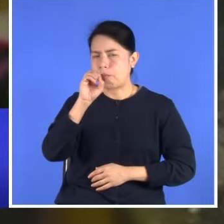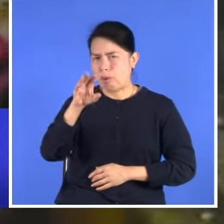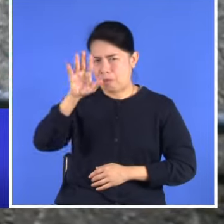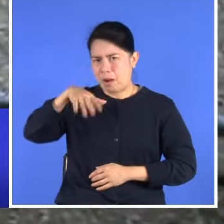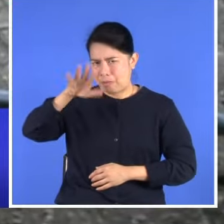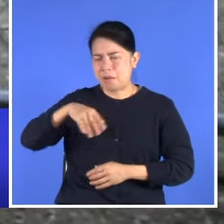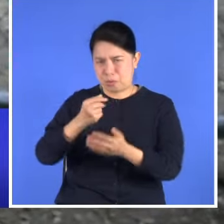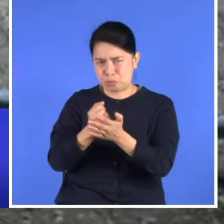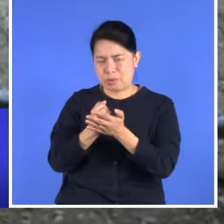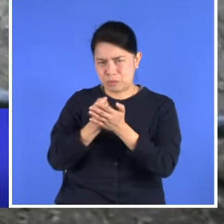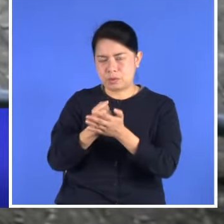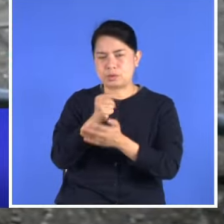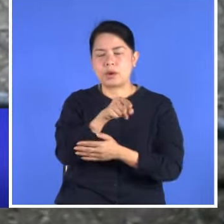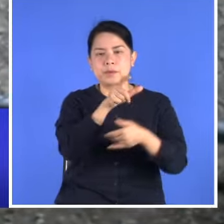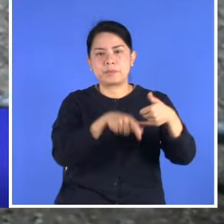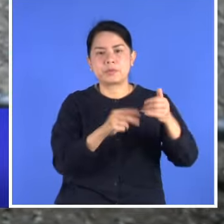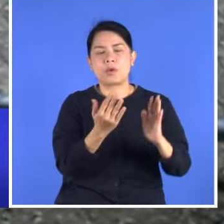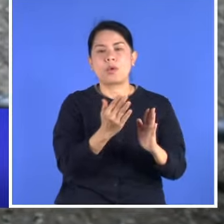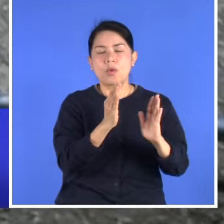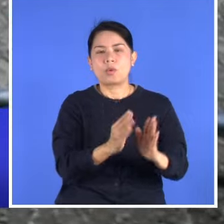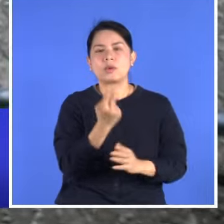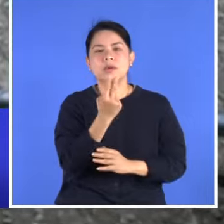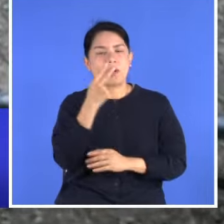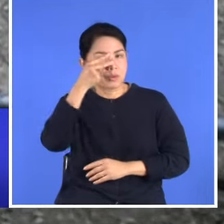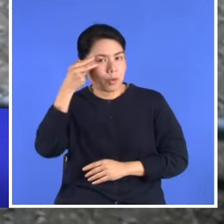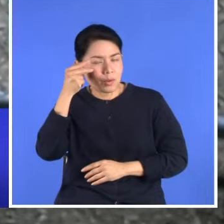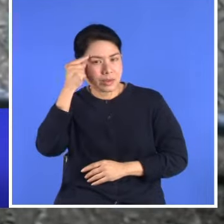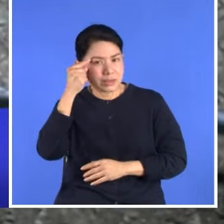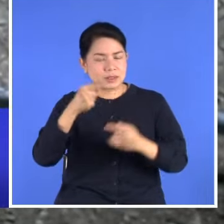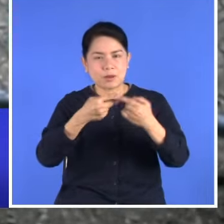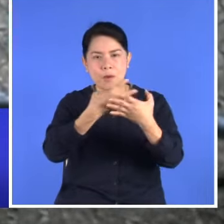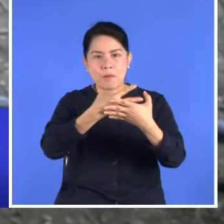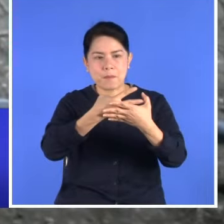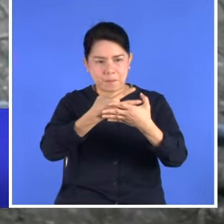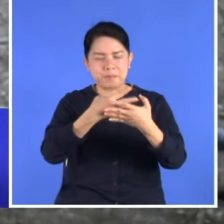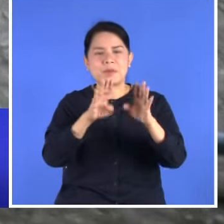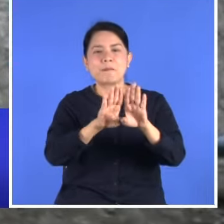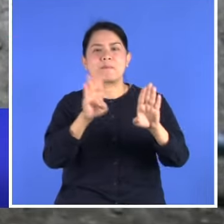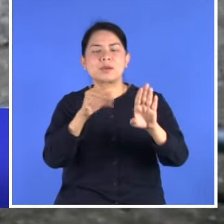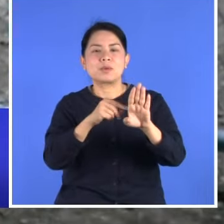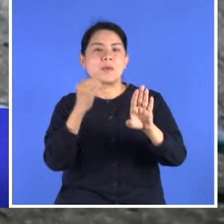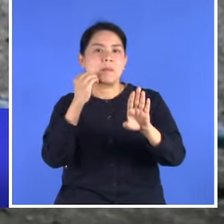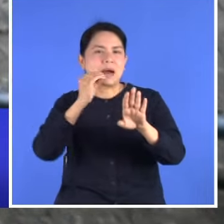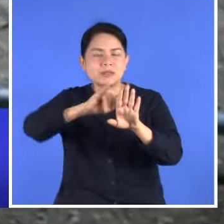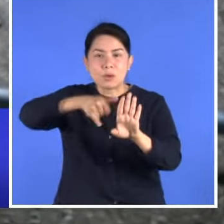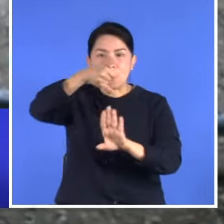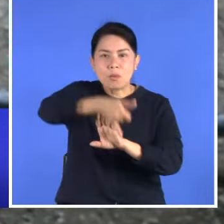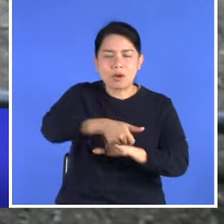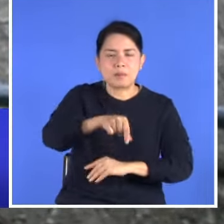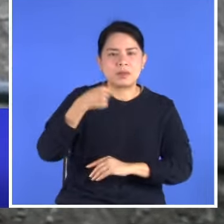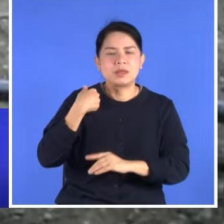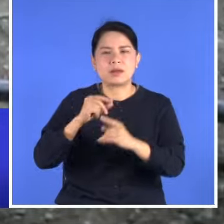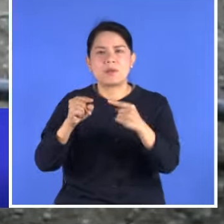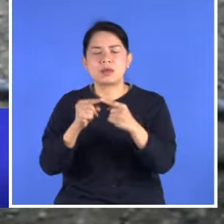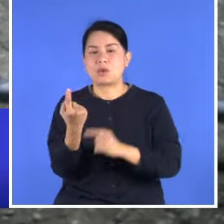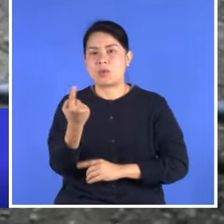ได้ยินเสียงปั๊บตกใจฮะรีบปีนประตูรั้วหนีนะหนีไปได้คนนึงเหลืออีกคนนึงคนนี้ถูกชาวบ้านกระชากตัวลงมาหลัง